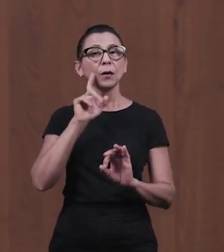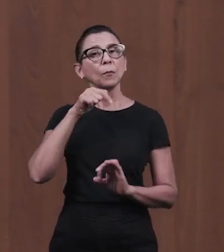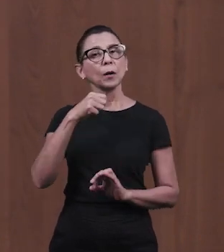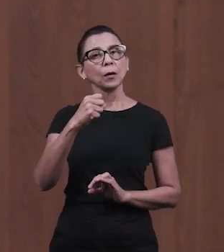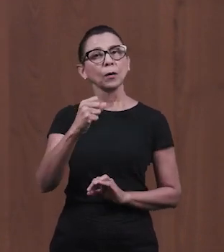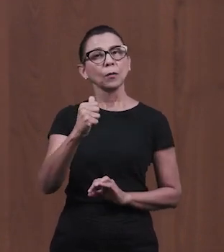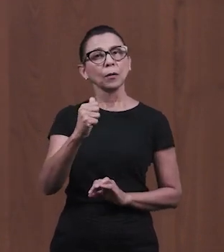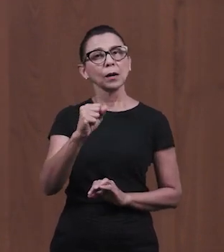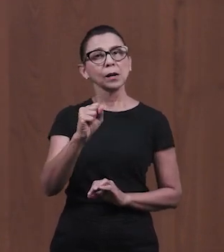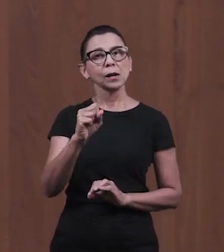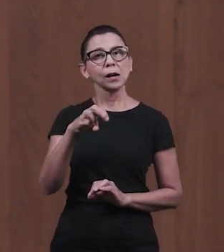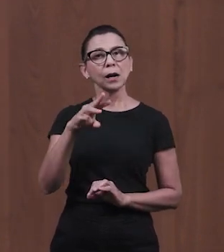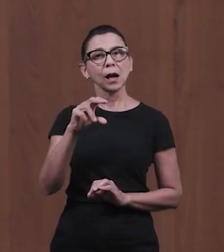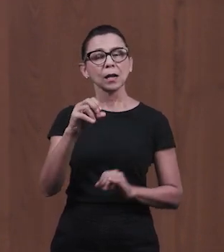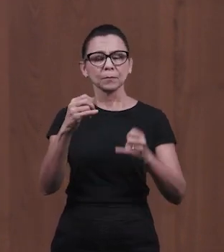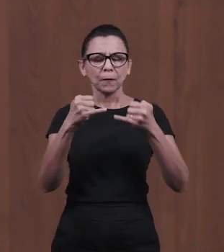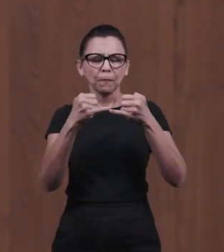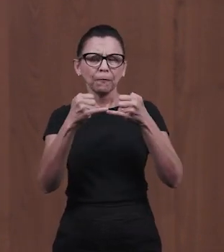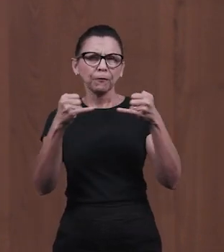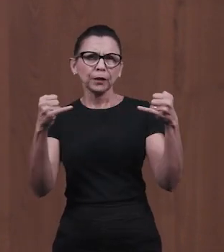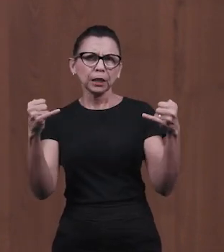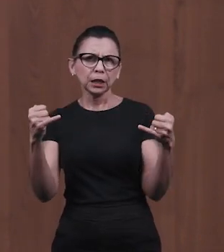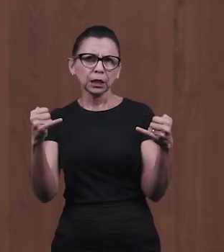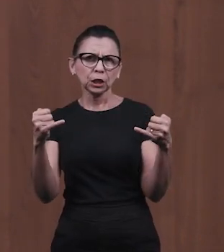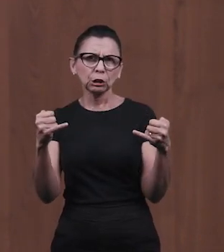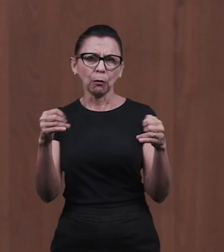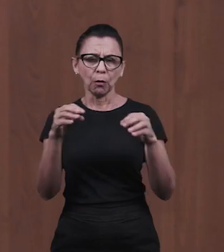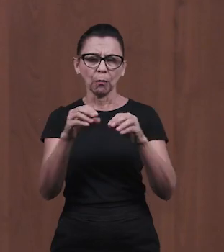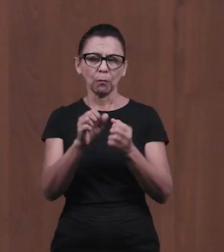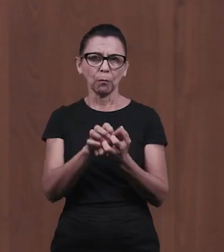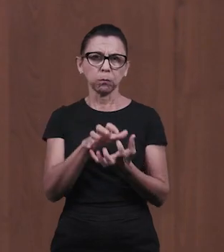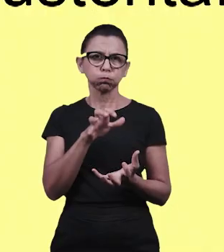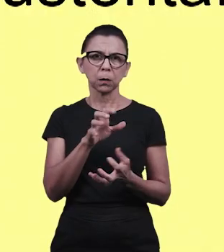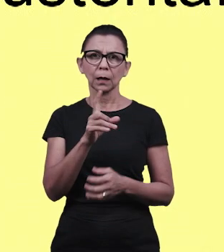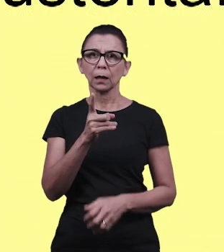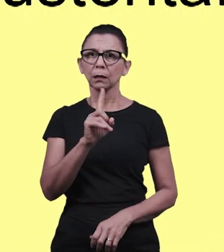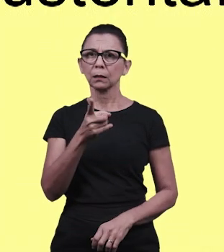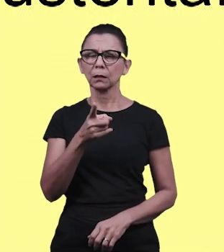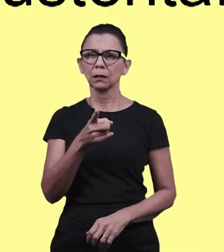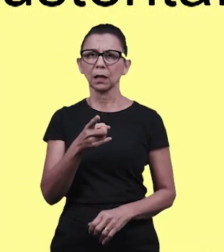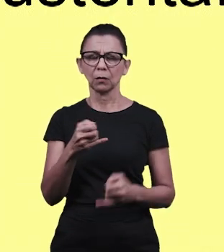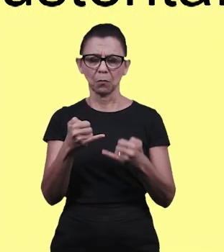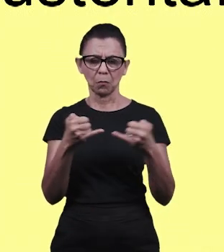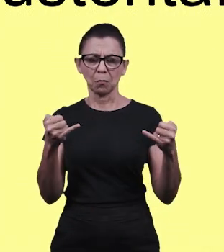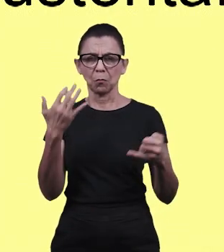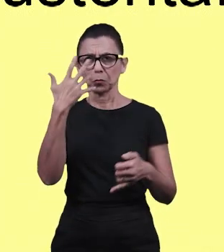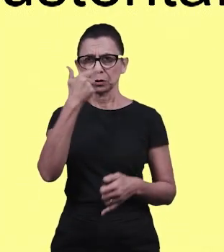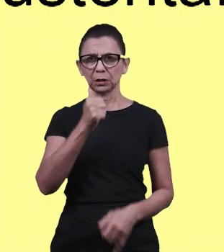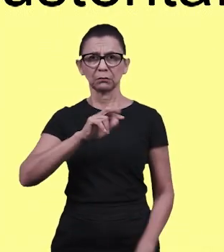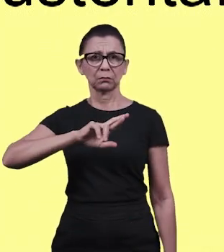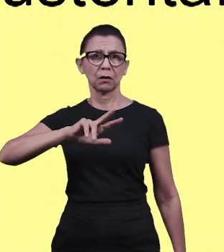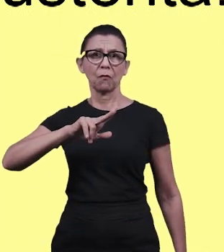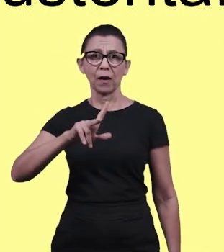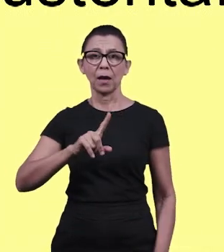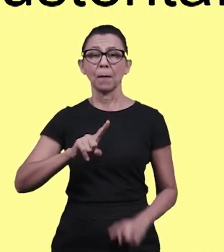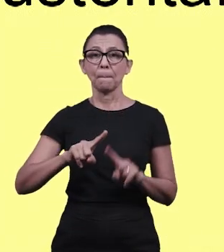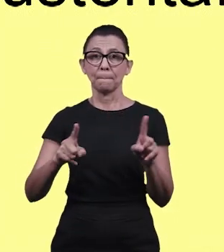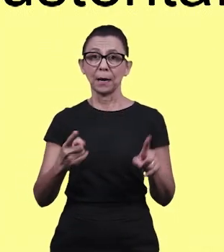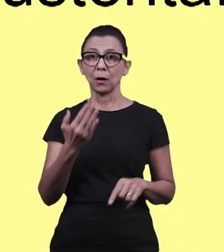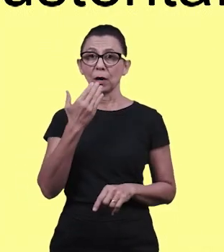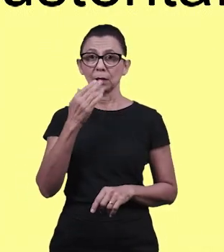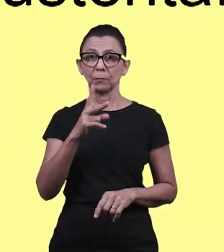хлебе нет дрожжей. Хлеб, он не был такой красивый, но он был плотной едой, которая